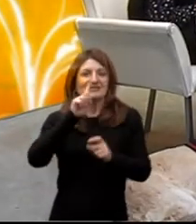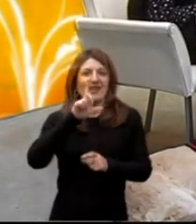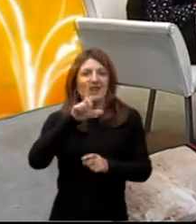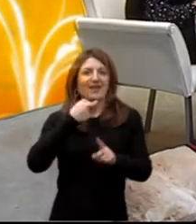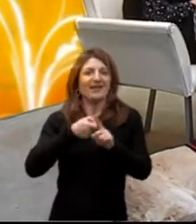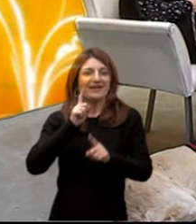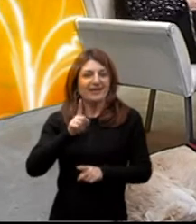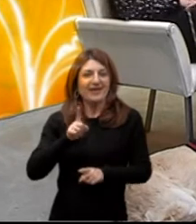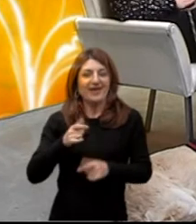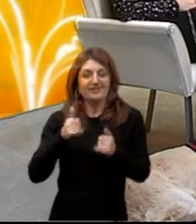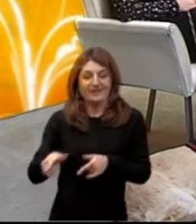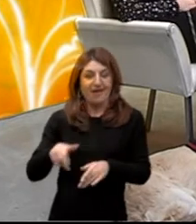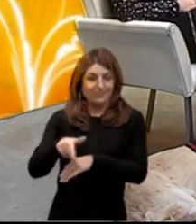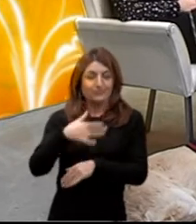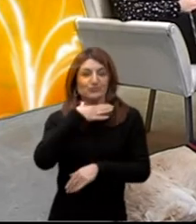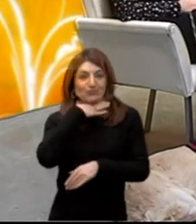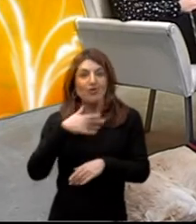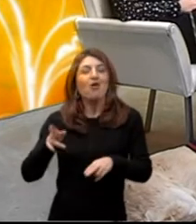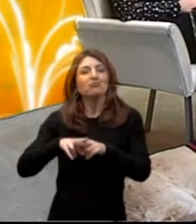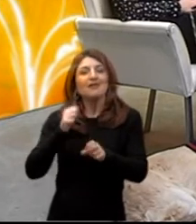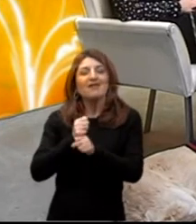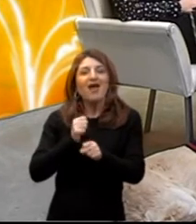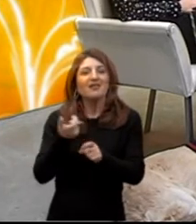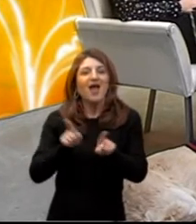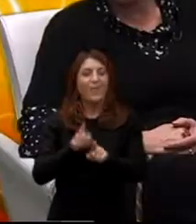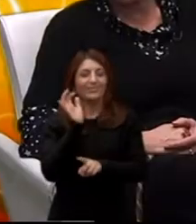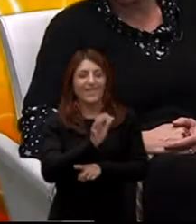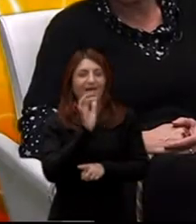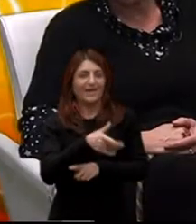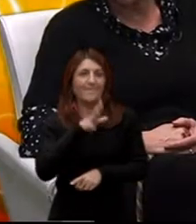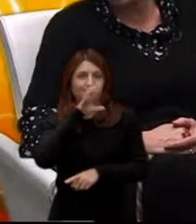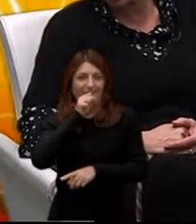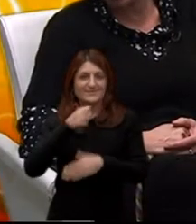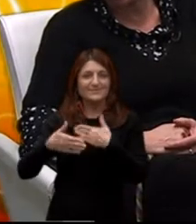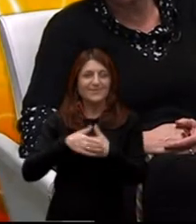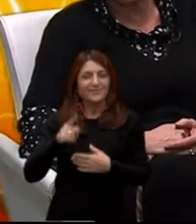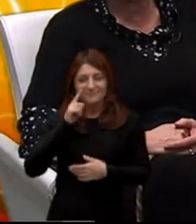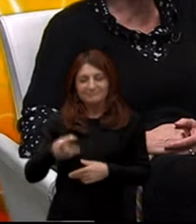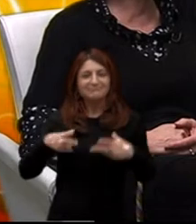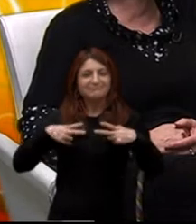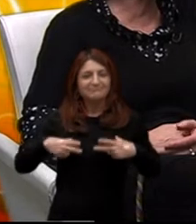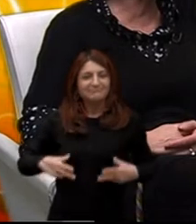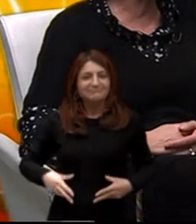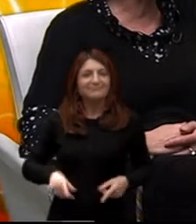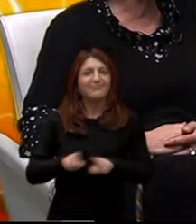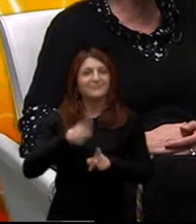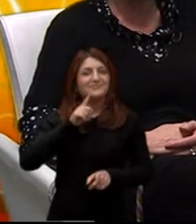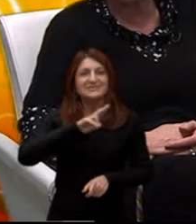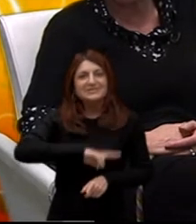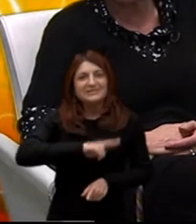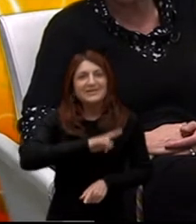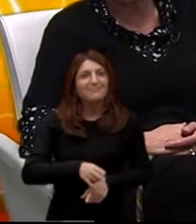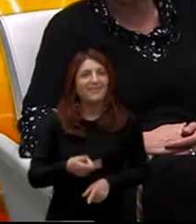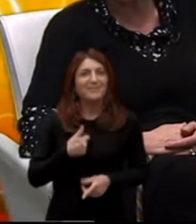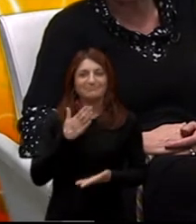sad pri završetku škole. Ona će biti terapijski pas. I evo, ona je mirna, kao što vidite, strpljiva je, ugodno